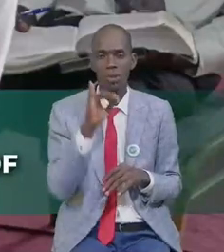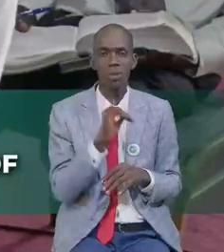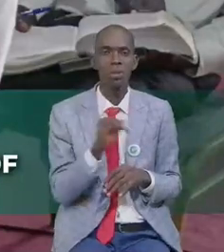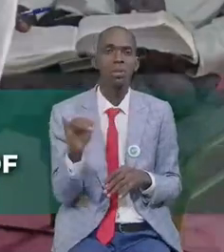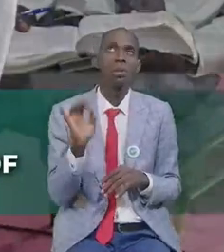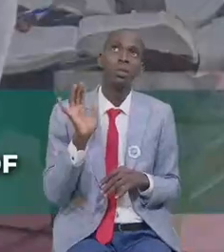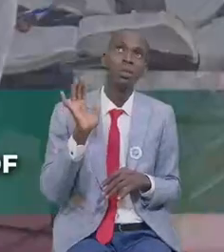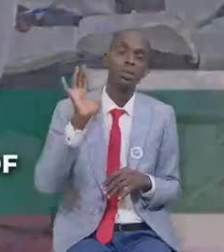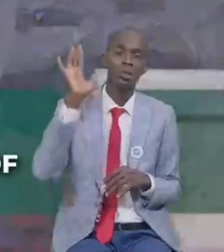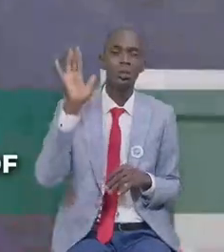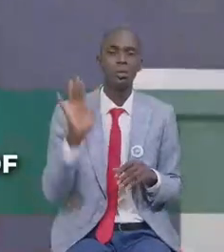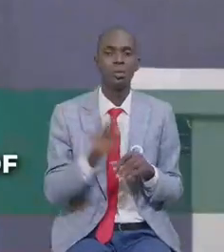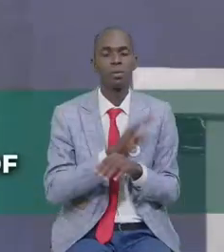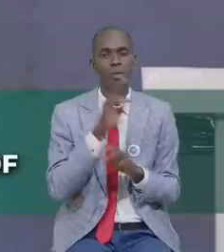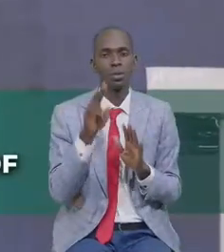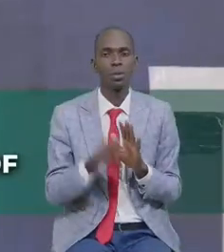plénitude avec preuve.